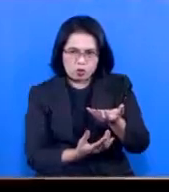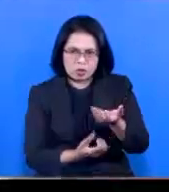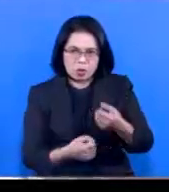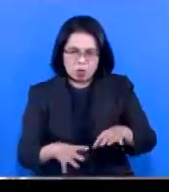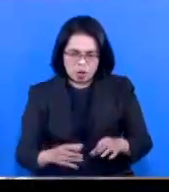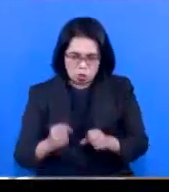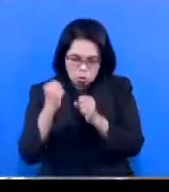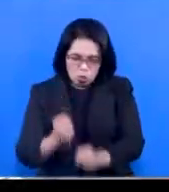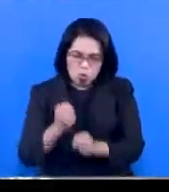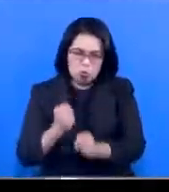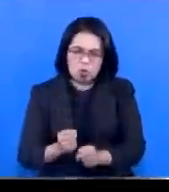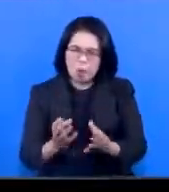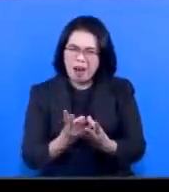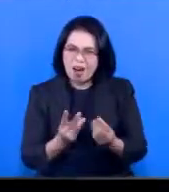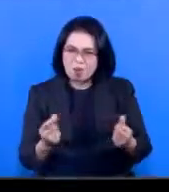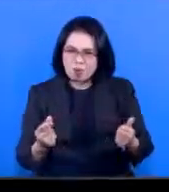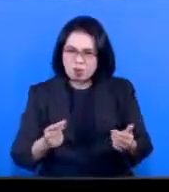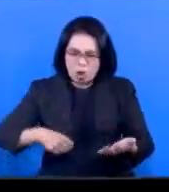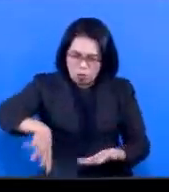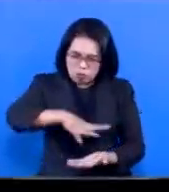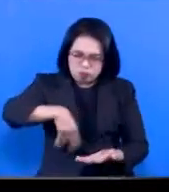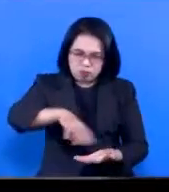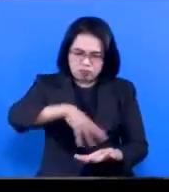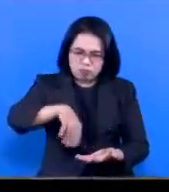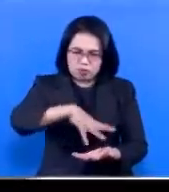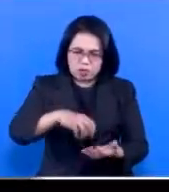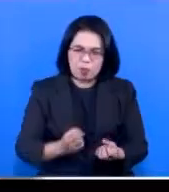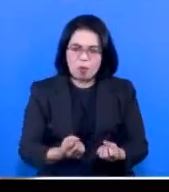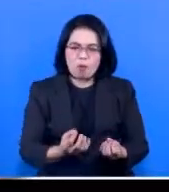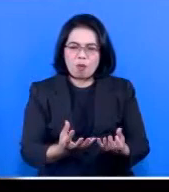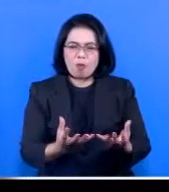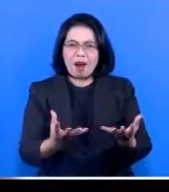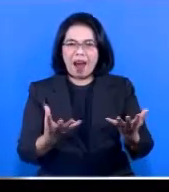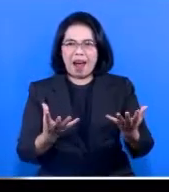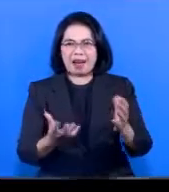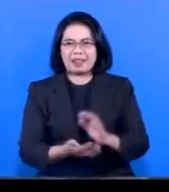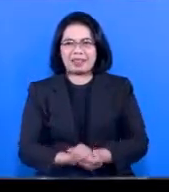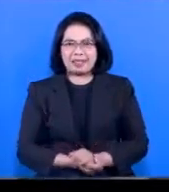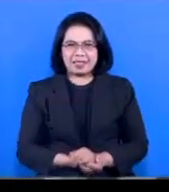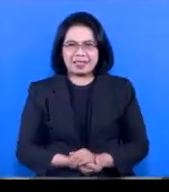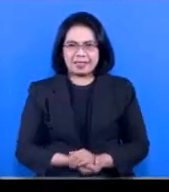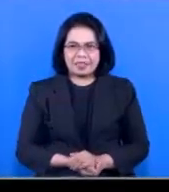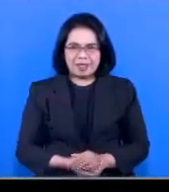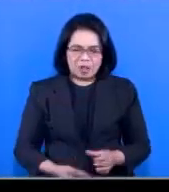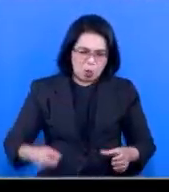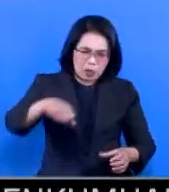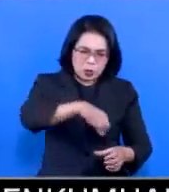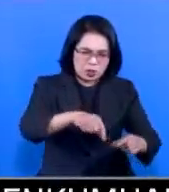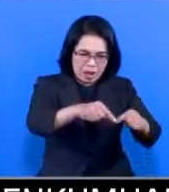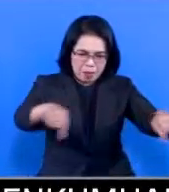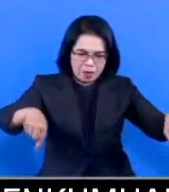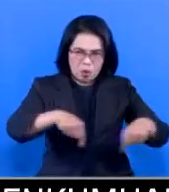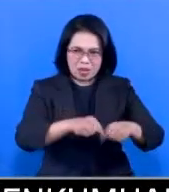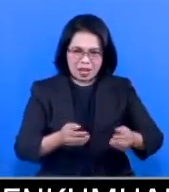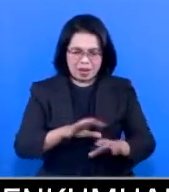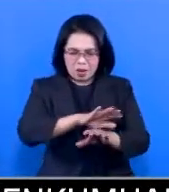dihaluskan dengan adonan brownies, kemudian aduk hingga mengembang. Masukkan ke dalam loyang, lalu dipanggang. Dilengkapi